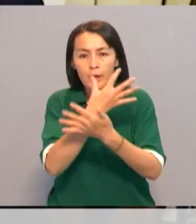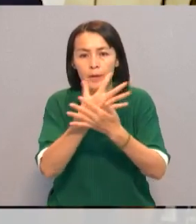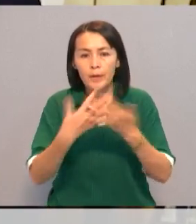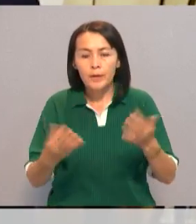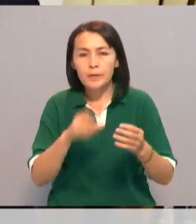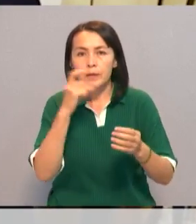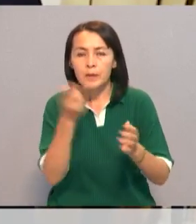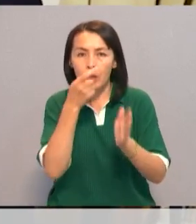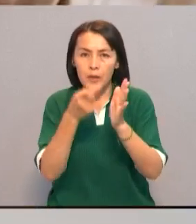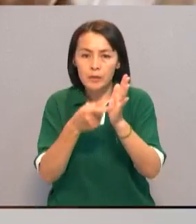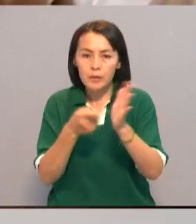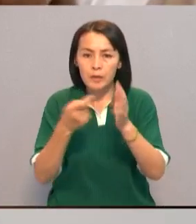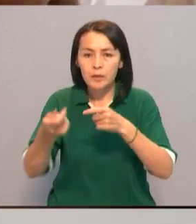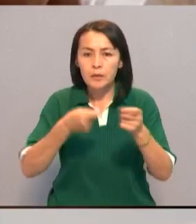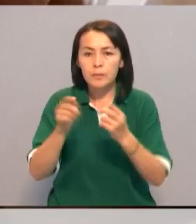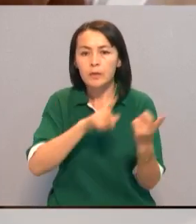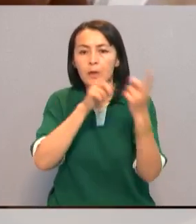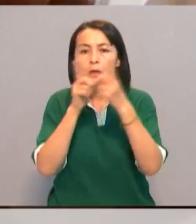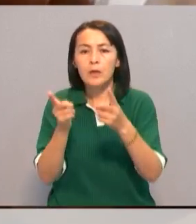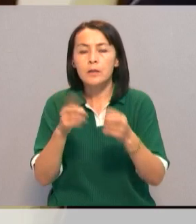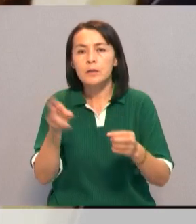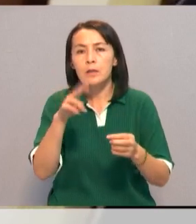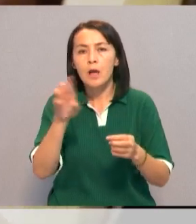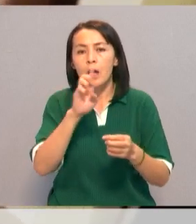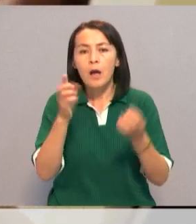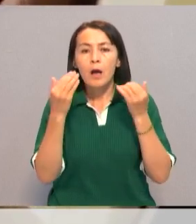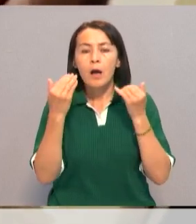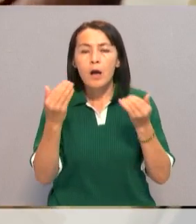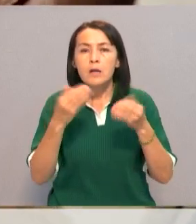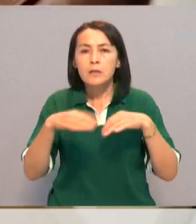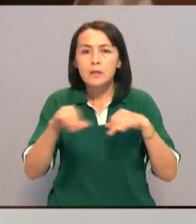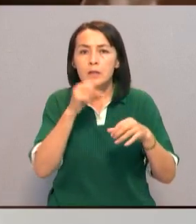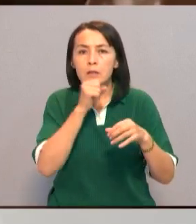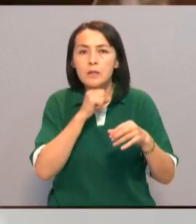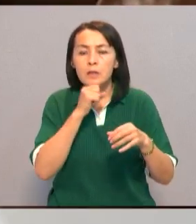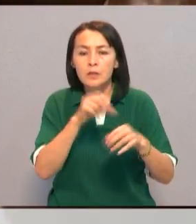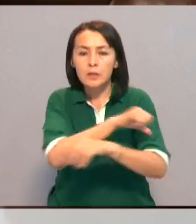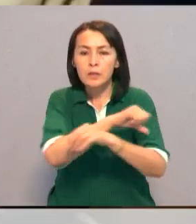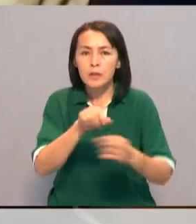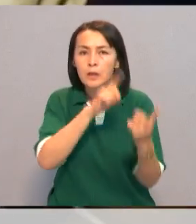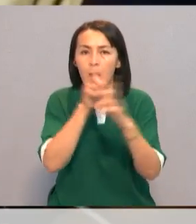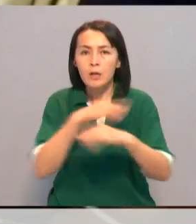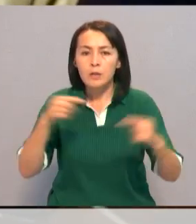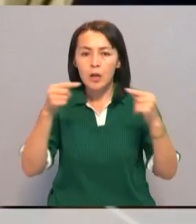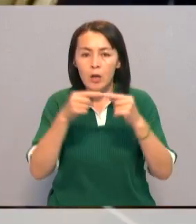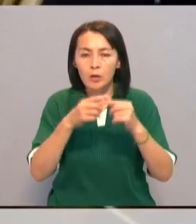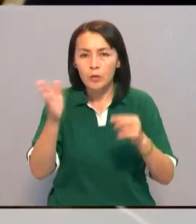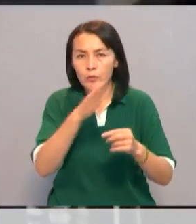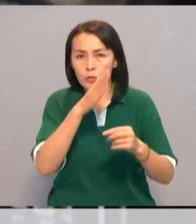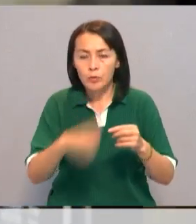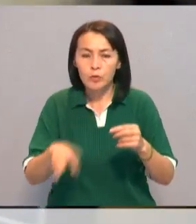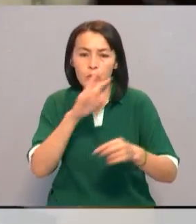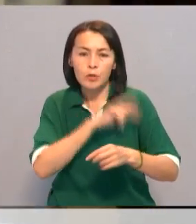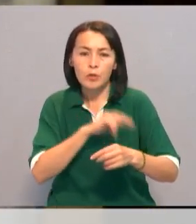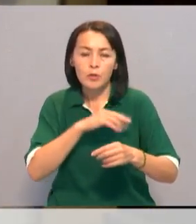экономикалық тергеп тексеру департаментіне жолданады. Дәркен Байтлиевтің контрабандалық тауарды шекара асырмай анықтап, оның жолын кесудегі